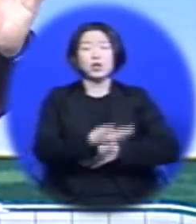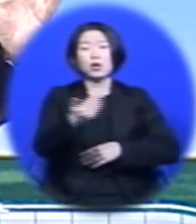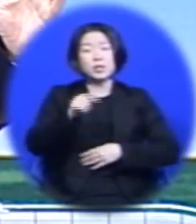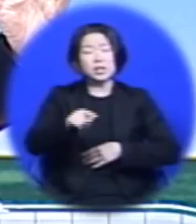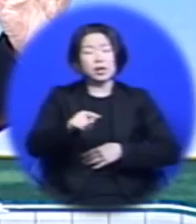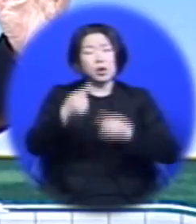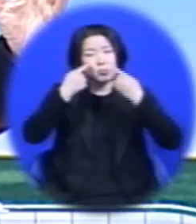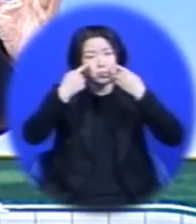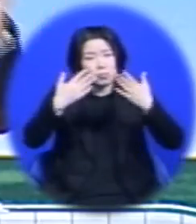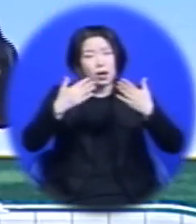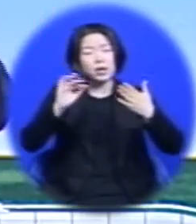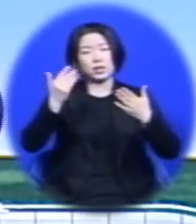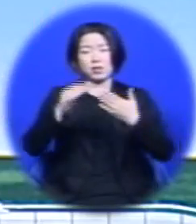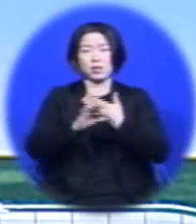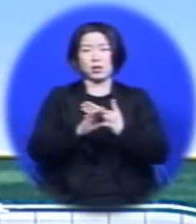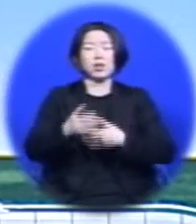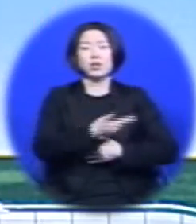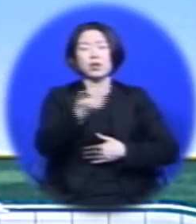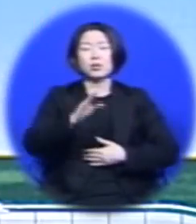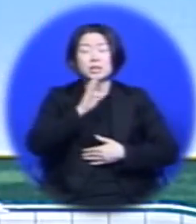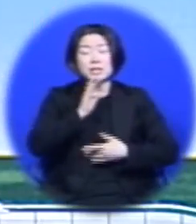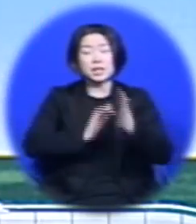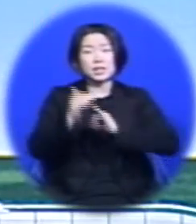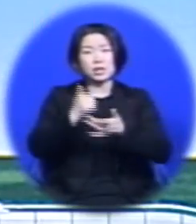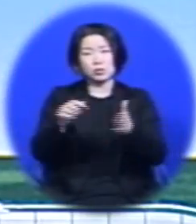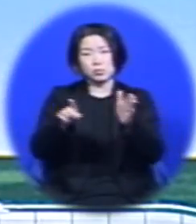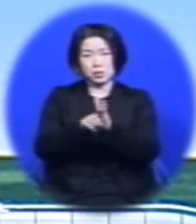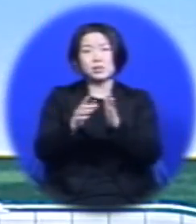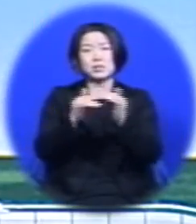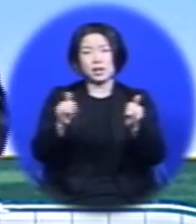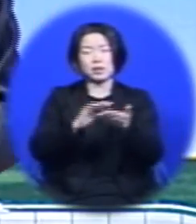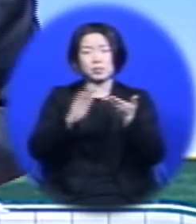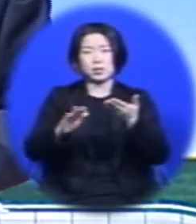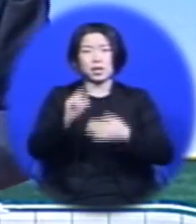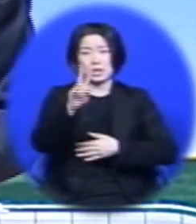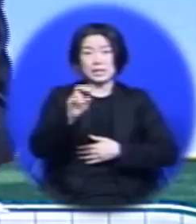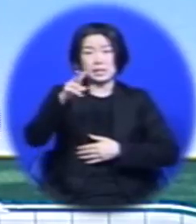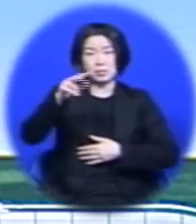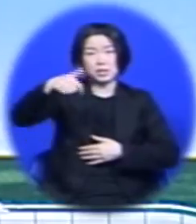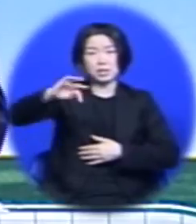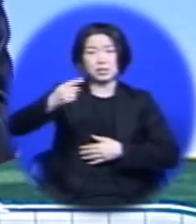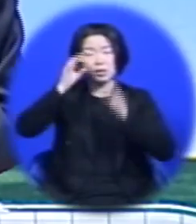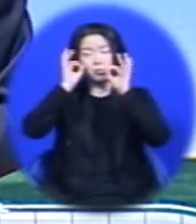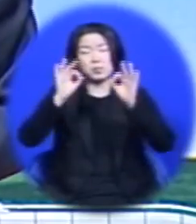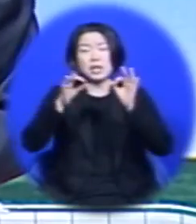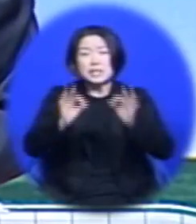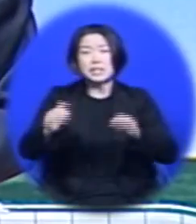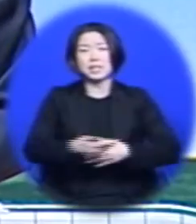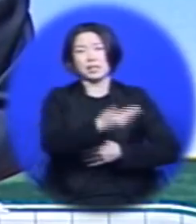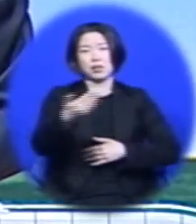분명해 지면 여러분의 진짜 예수 믿은 사람이 22절에 보면 이제 여러분은